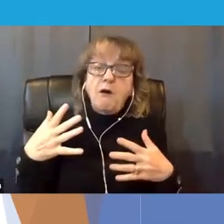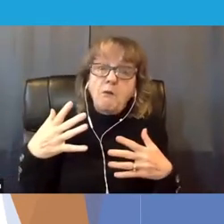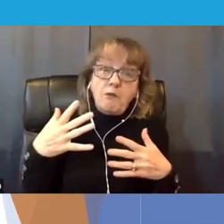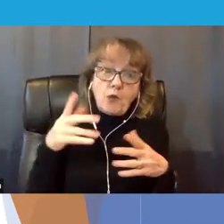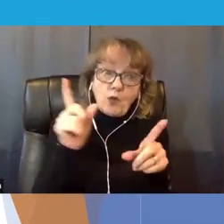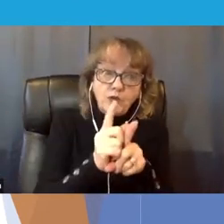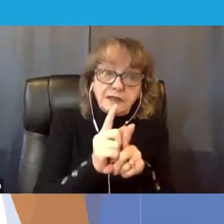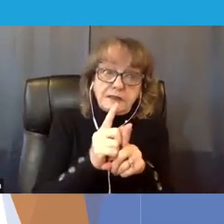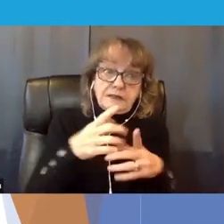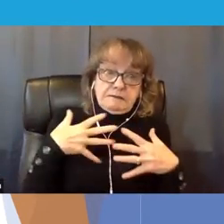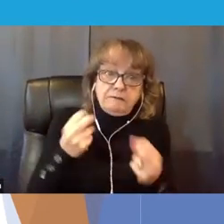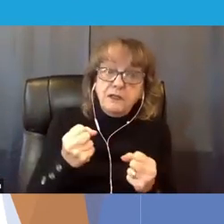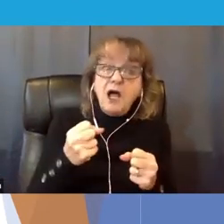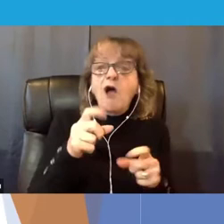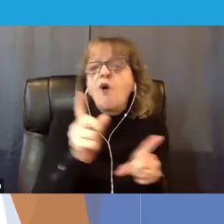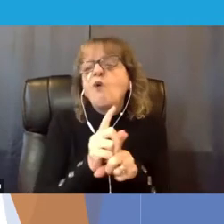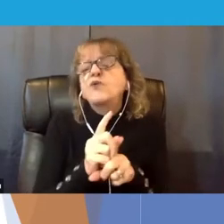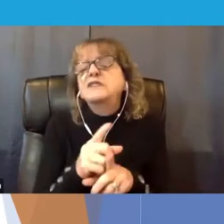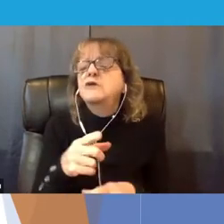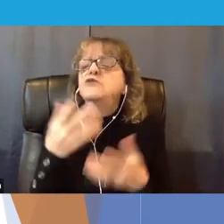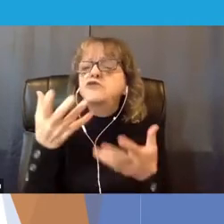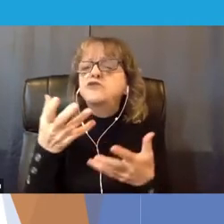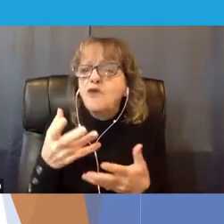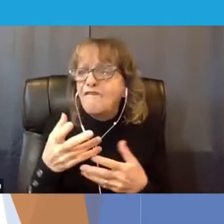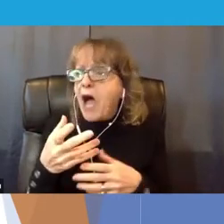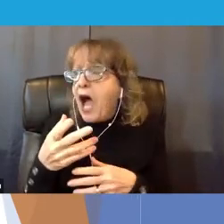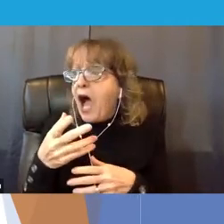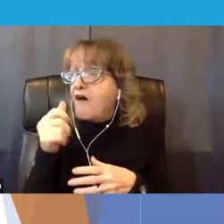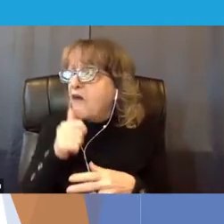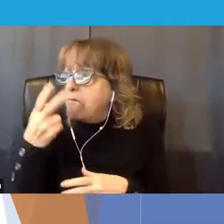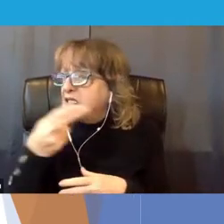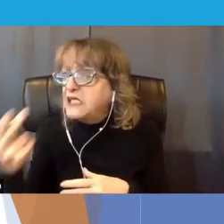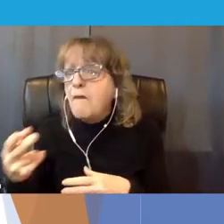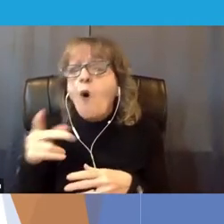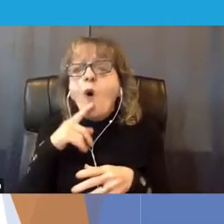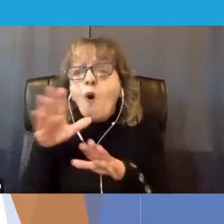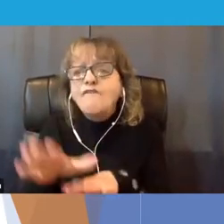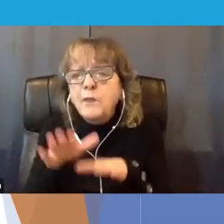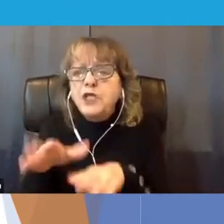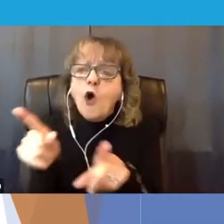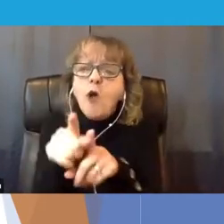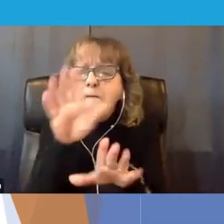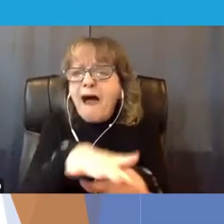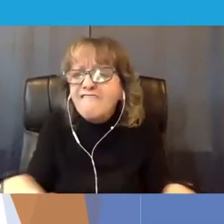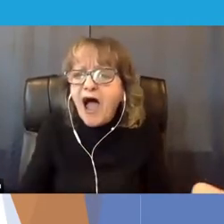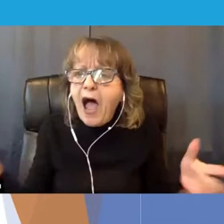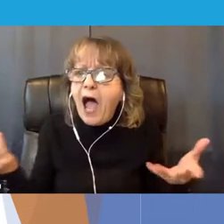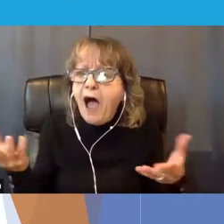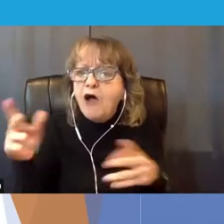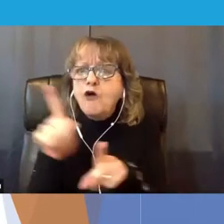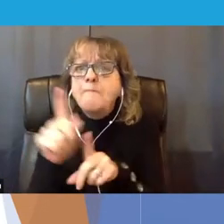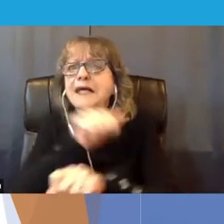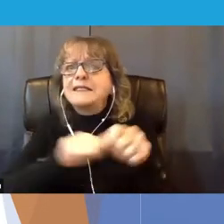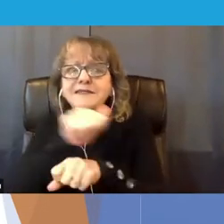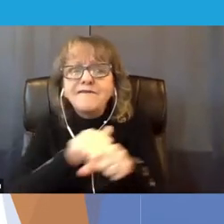On les infantilise beaucoup, étant donné qu'on doit les soutenir dans leurs activités de vie au